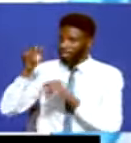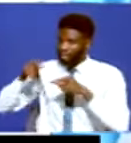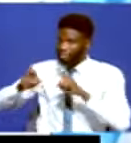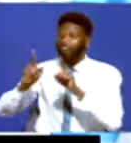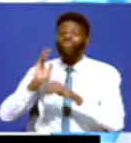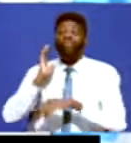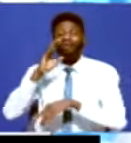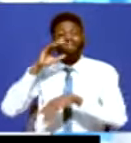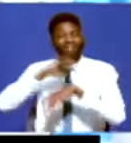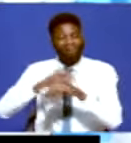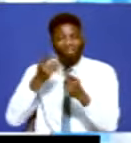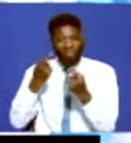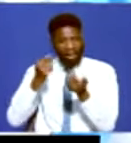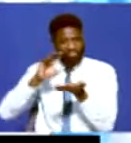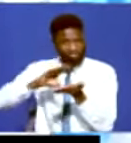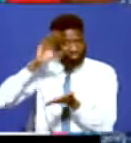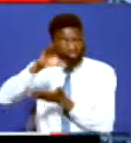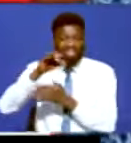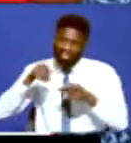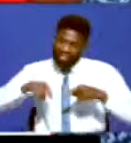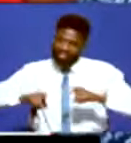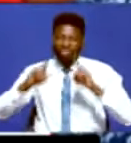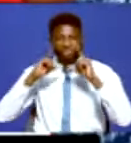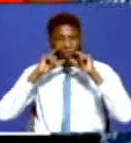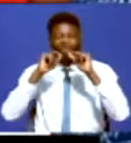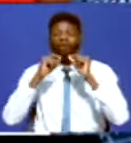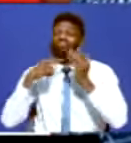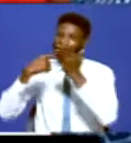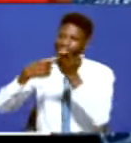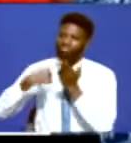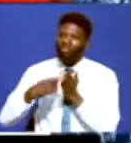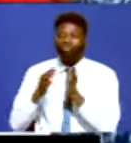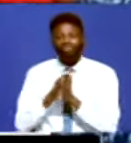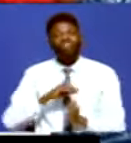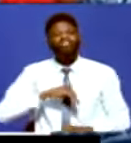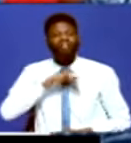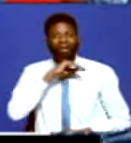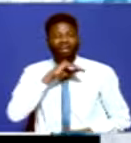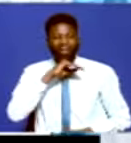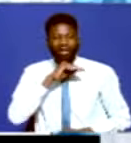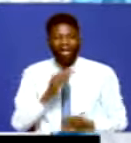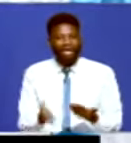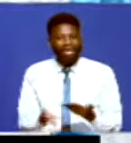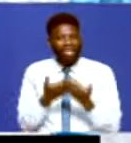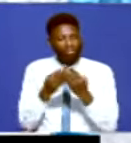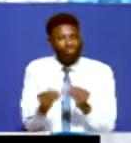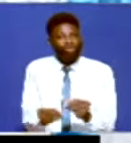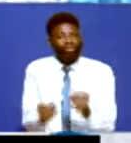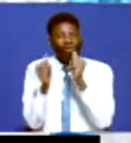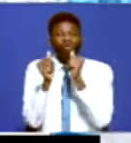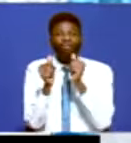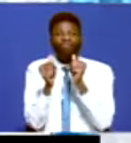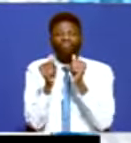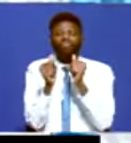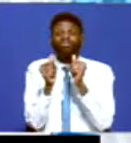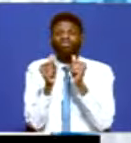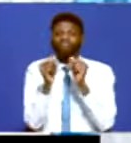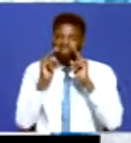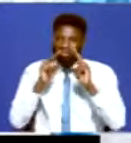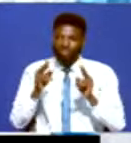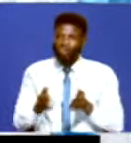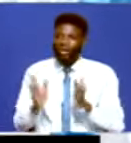ameahidi kuongea na kiongozi wa chama cha ODM Raila Odinga ili kusuluhisha swala hilo kwa njia ya ukakamavu. I don't want to be seen kwamba sisi